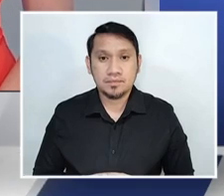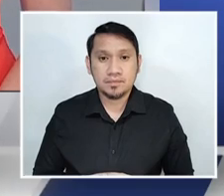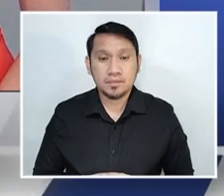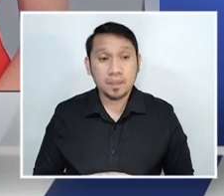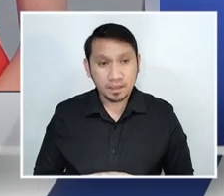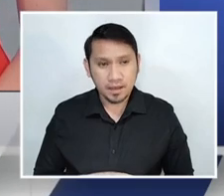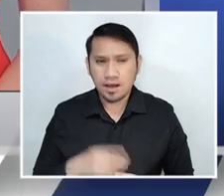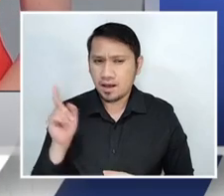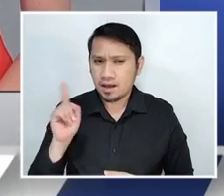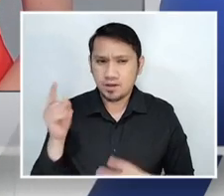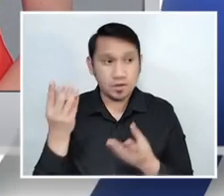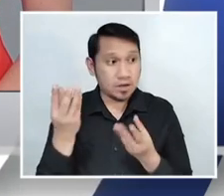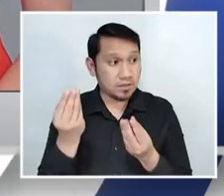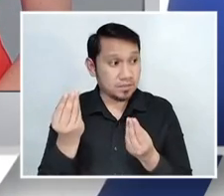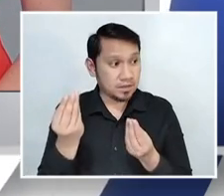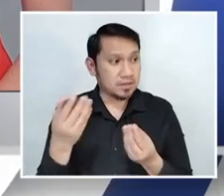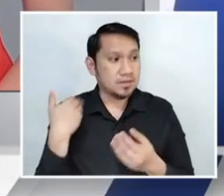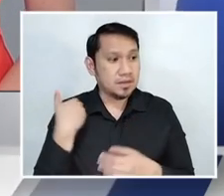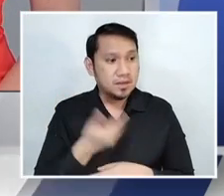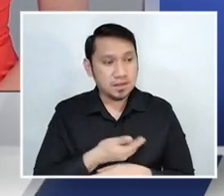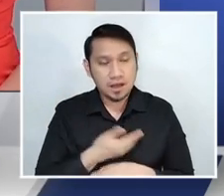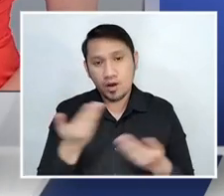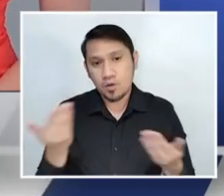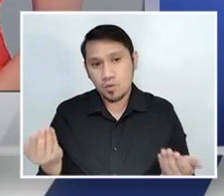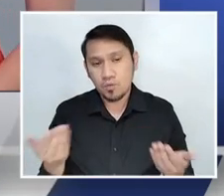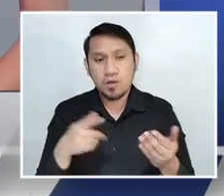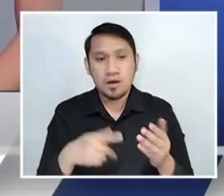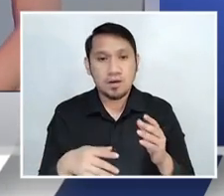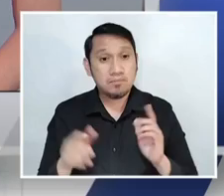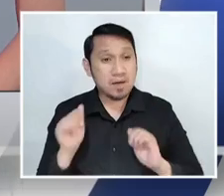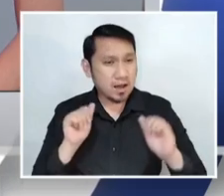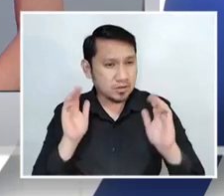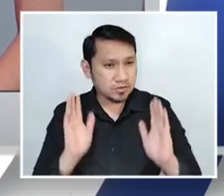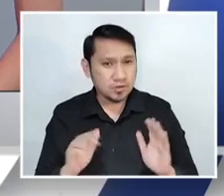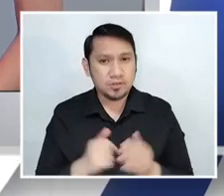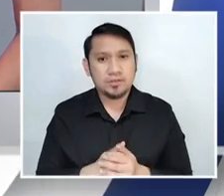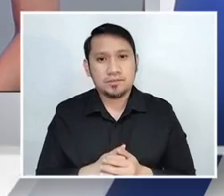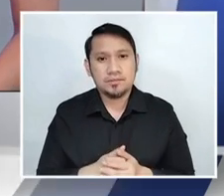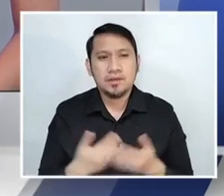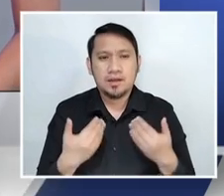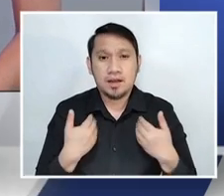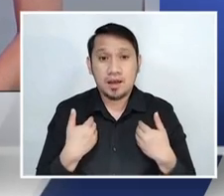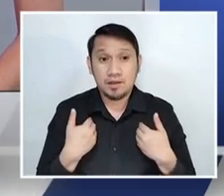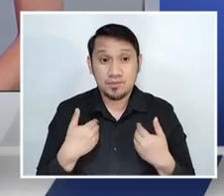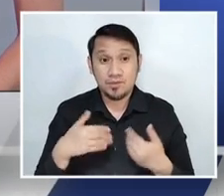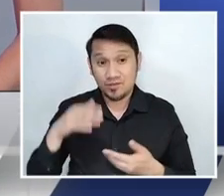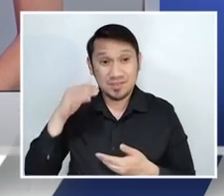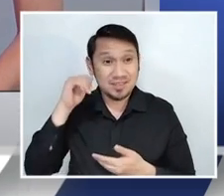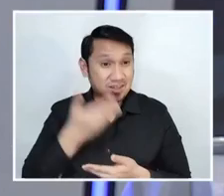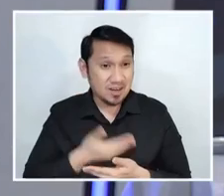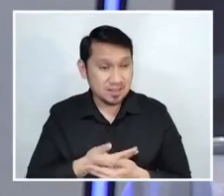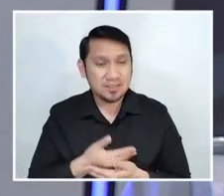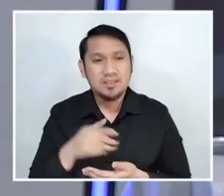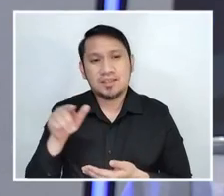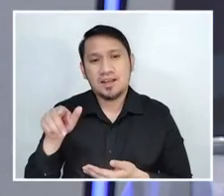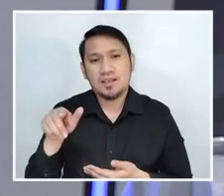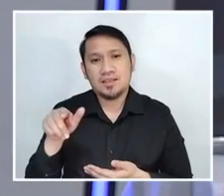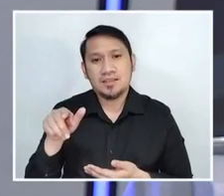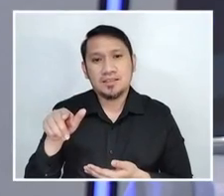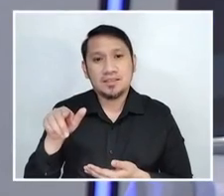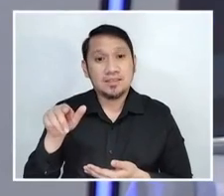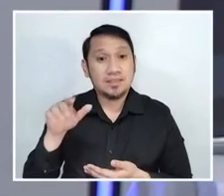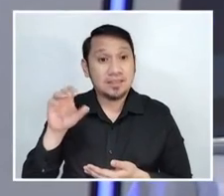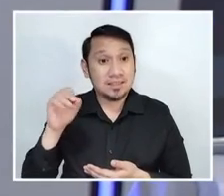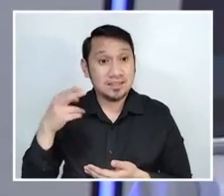Gretchen, anong latest sa mga showbiz royalty? Ate B, may pasabog ang anak ni Sharon Cuneta na si Miel Pangilinan sa